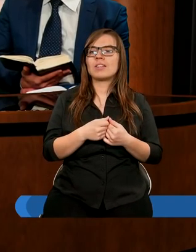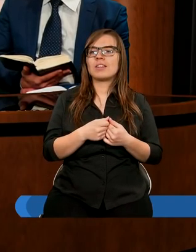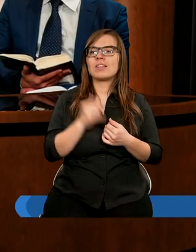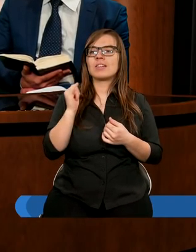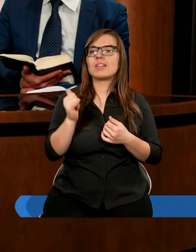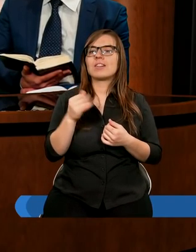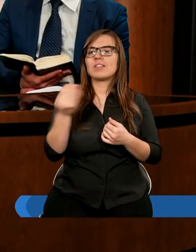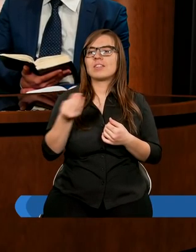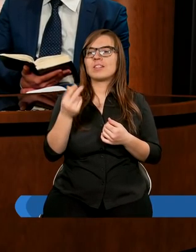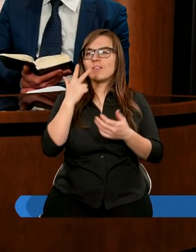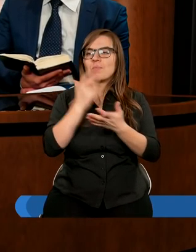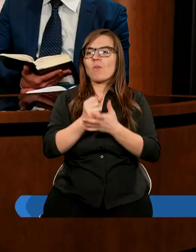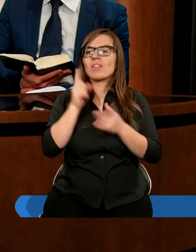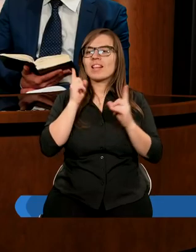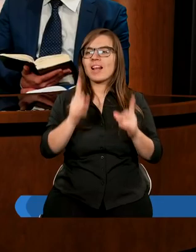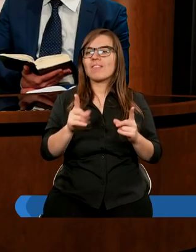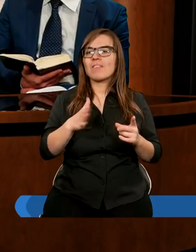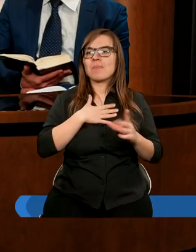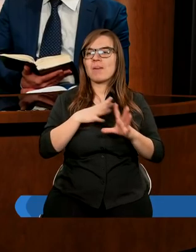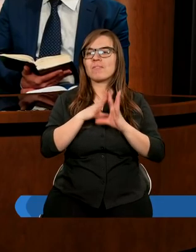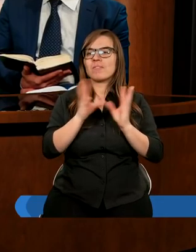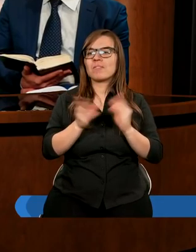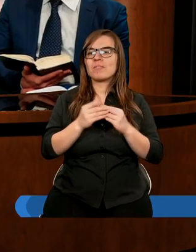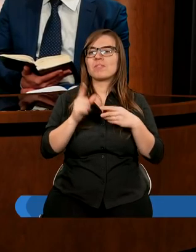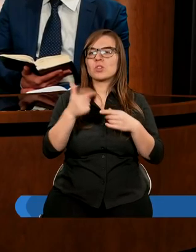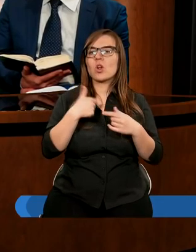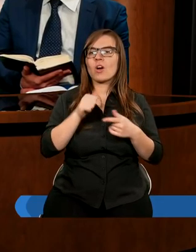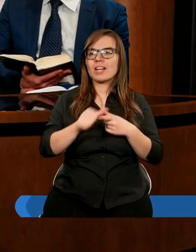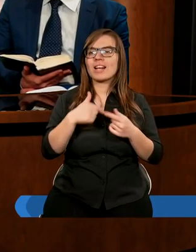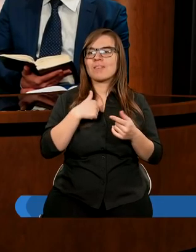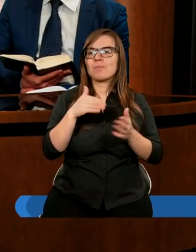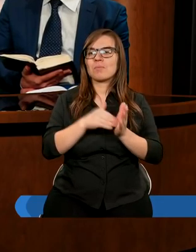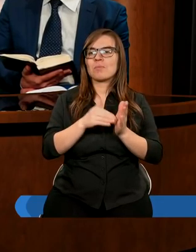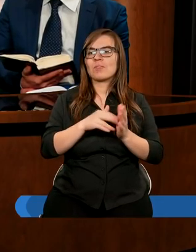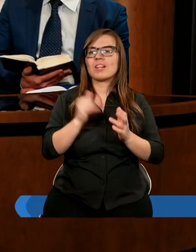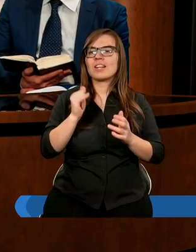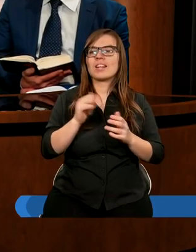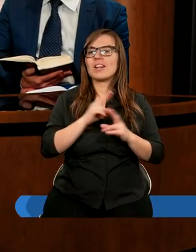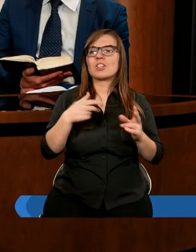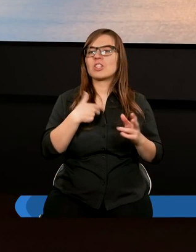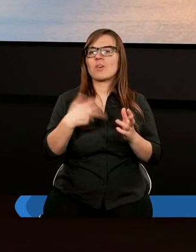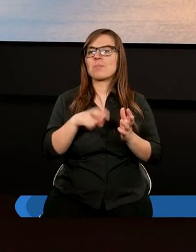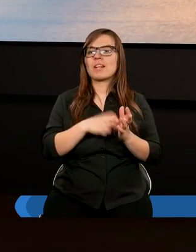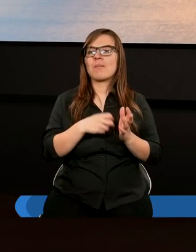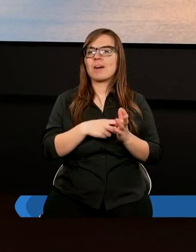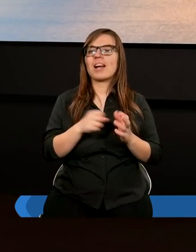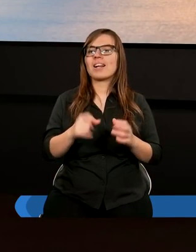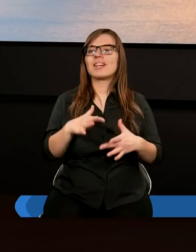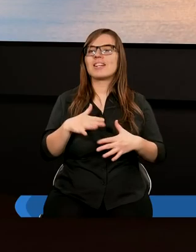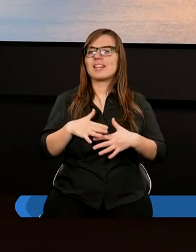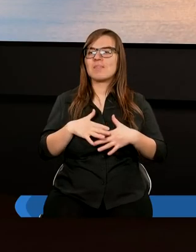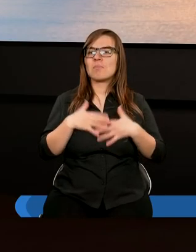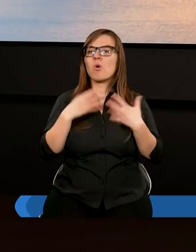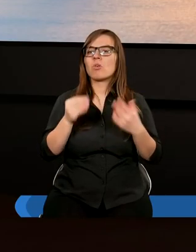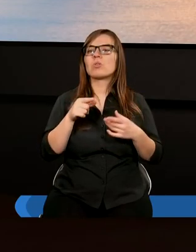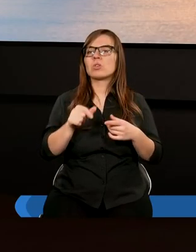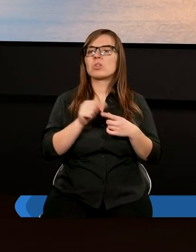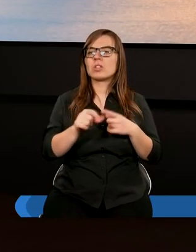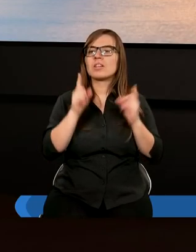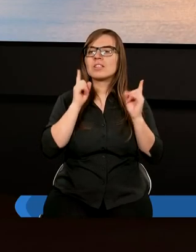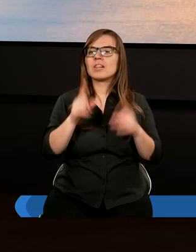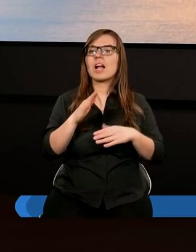I jeszcze potwierdzę, naprawdę mam wszystko, co jest mi potrzebne. Niczego mi nie brakuje. No inspirujące, chociaż mówię, to jest